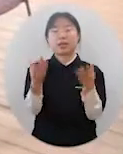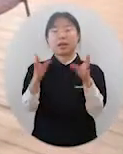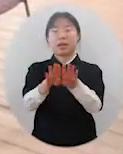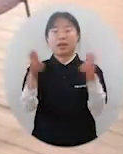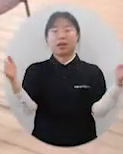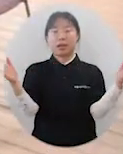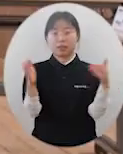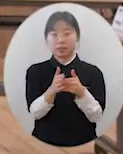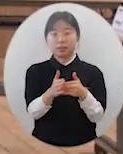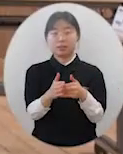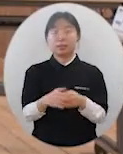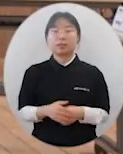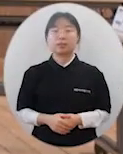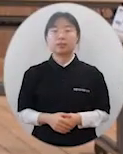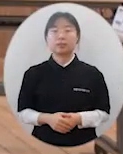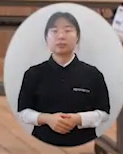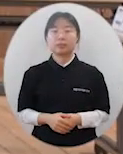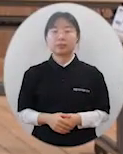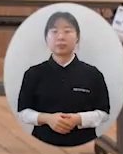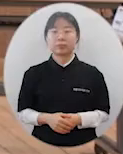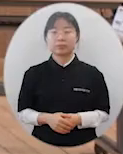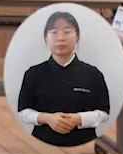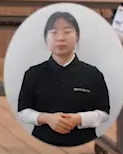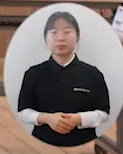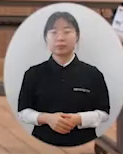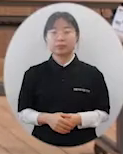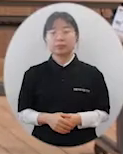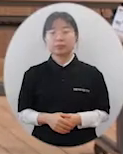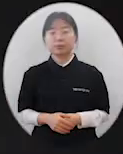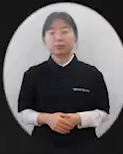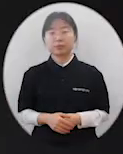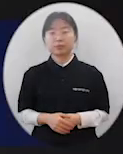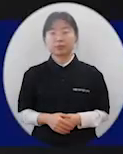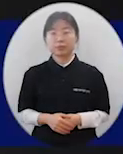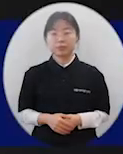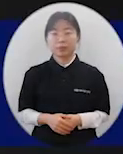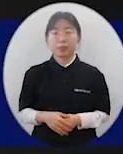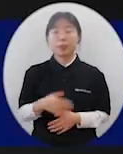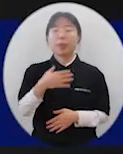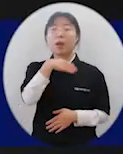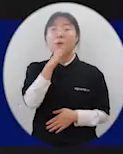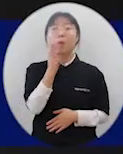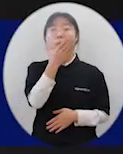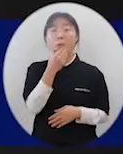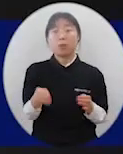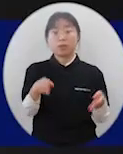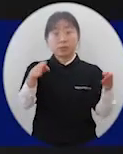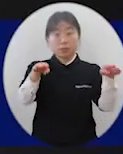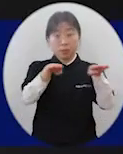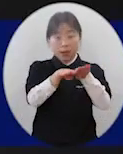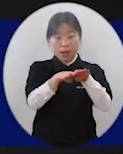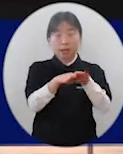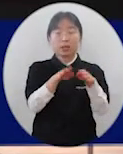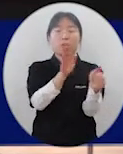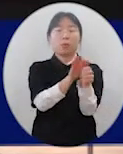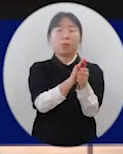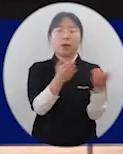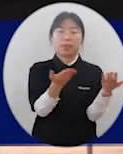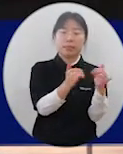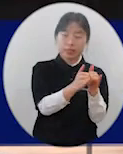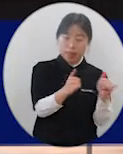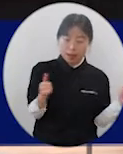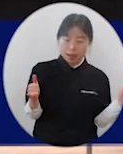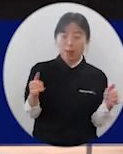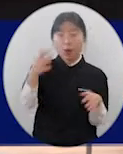의왕시 아름채 노인복지관에서 지역사회 노인복지 향상을 위해 노력한 자원봉사자와 후원자, 그리고